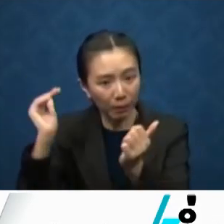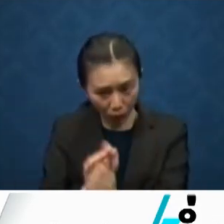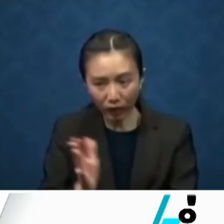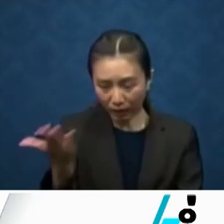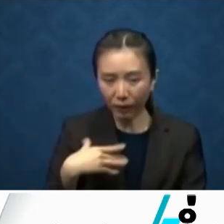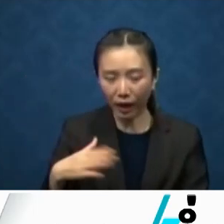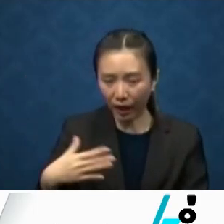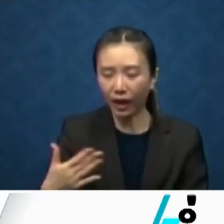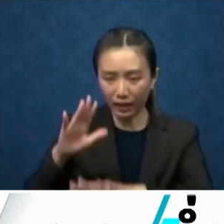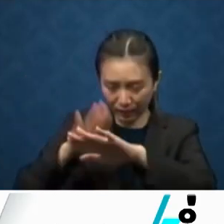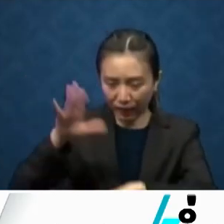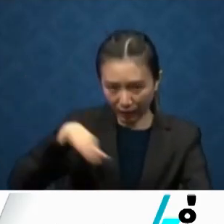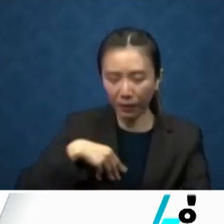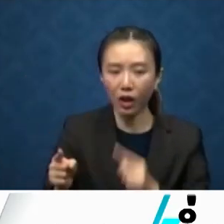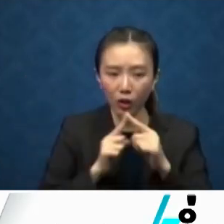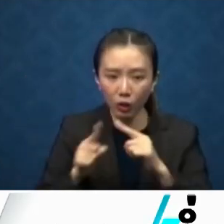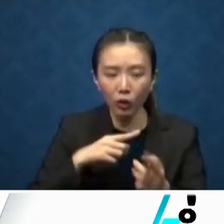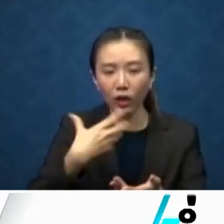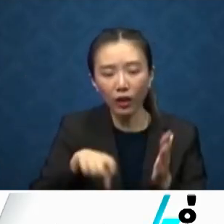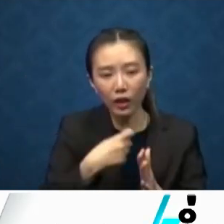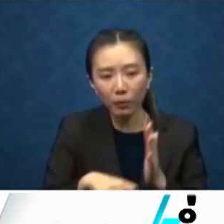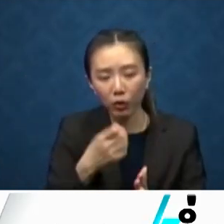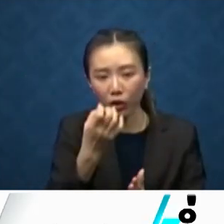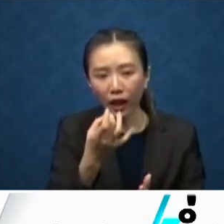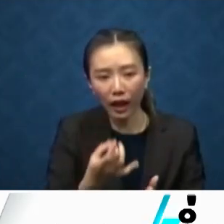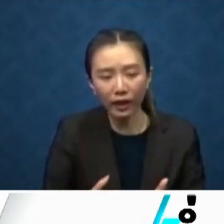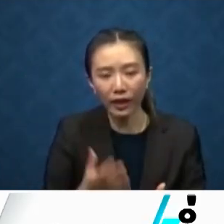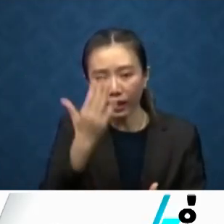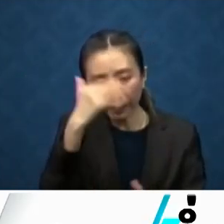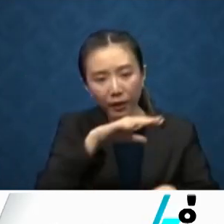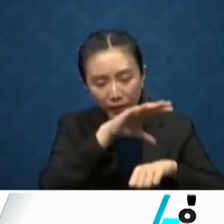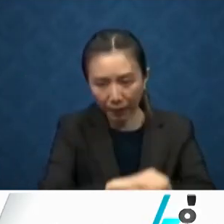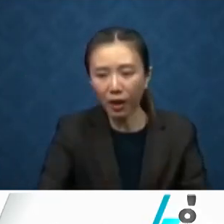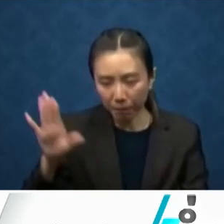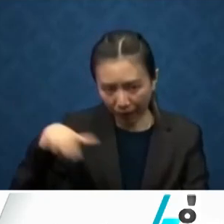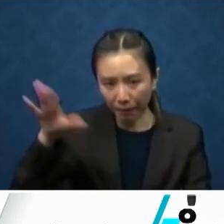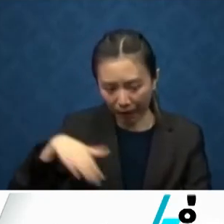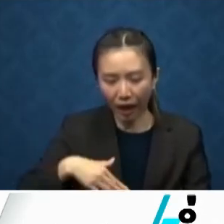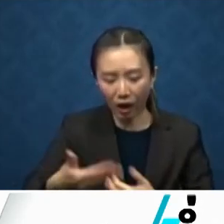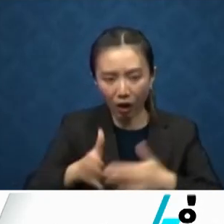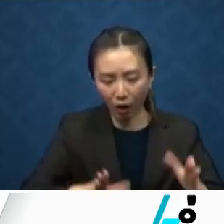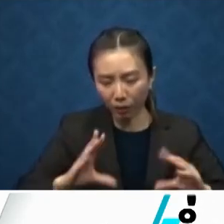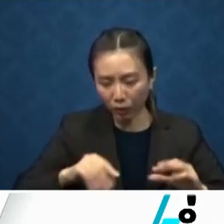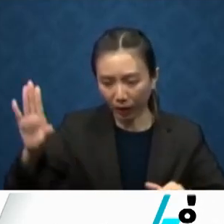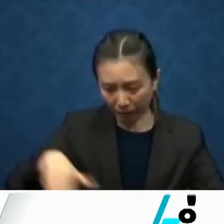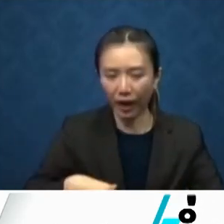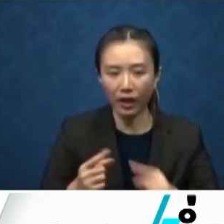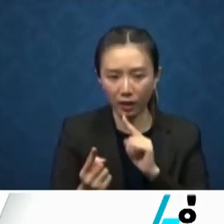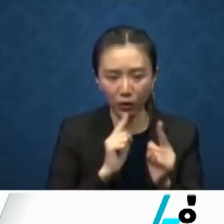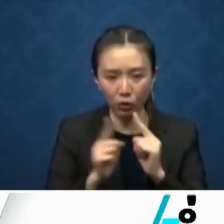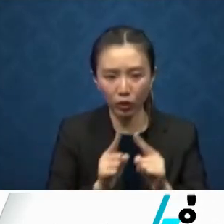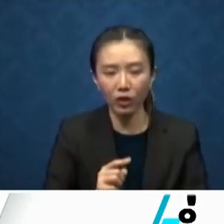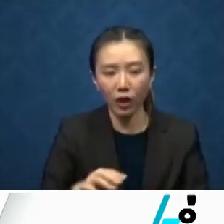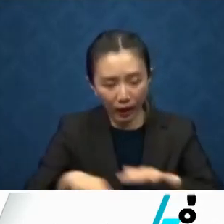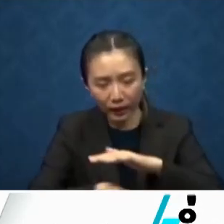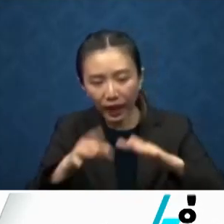สิเอามาเลยตำรวจที่อยากจะบอกขอออกไจับเอามาเนี่ยมามาที่ประชุมเนี่ยมาให้เหตุผลเลยว่าผมออกไม้จับผมมีพยาน